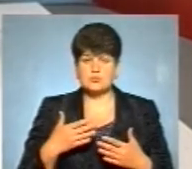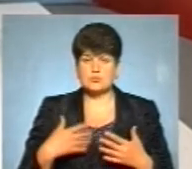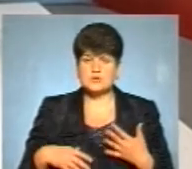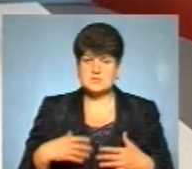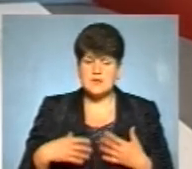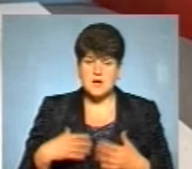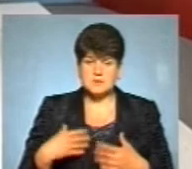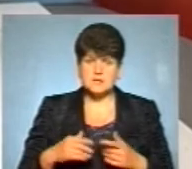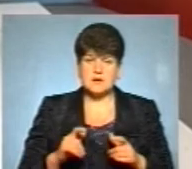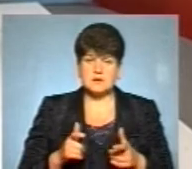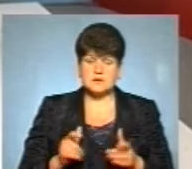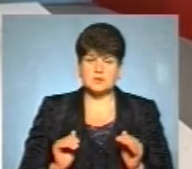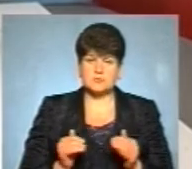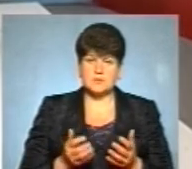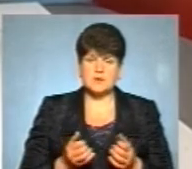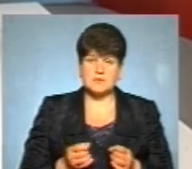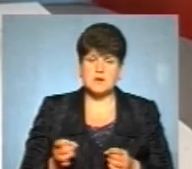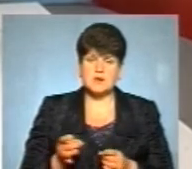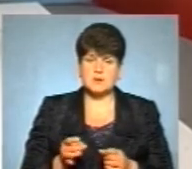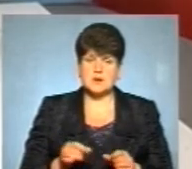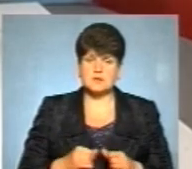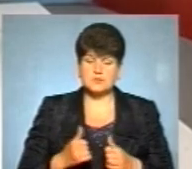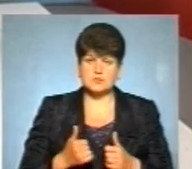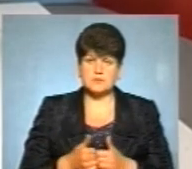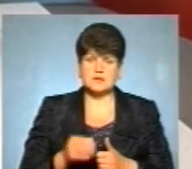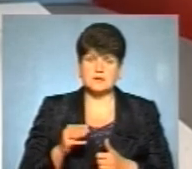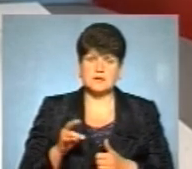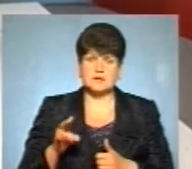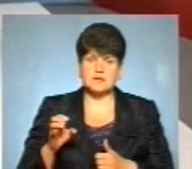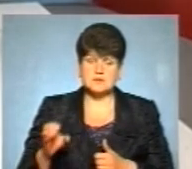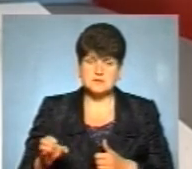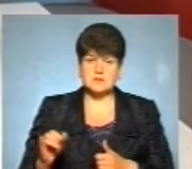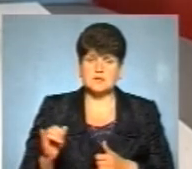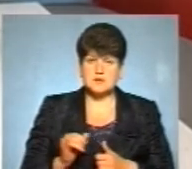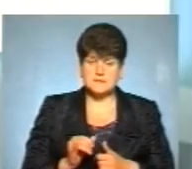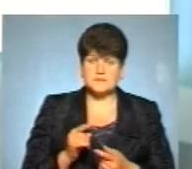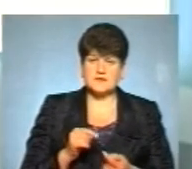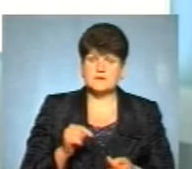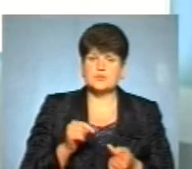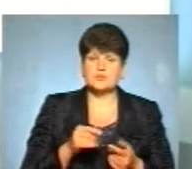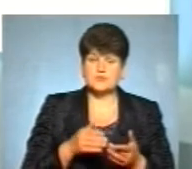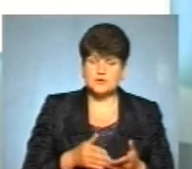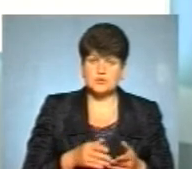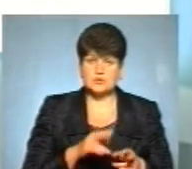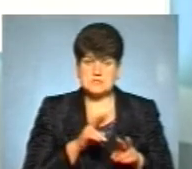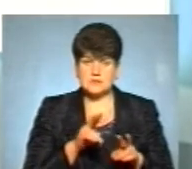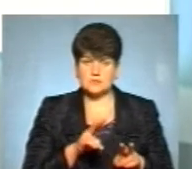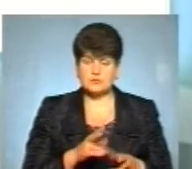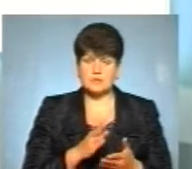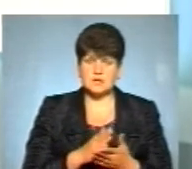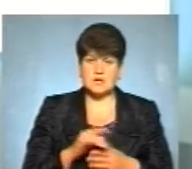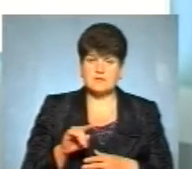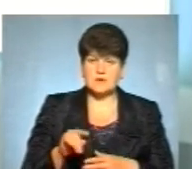карантинних обмежень, так, приймає регіональна комісія з ТЕБ ТНС. Ось, і відповідно слідкуємо, є певні